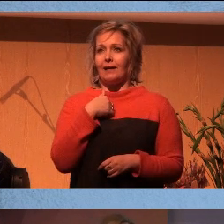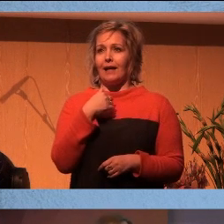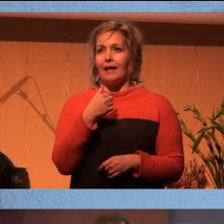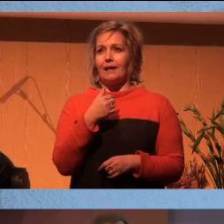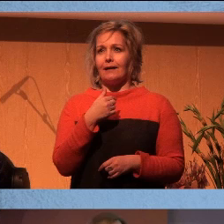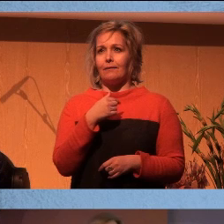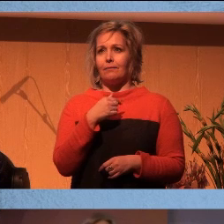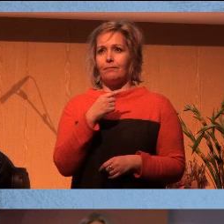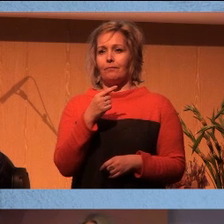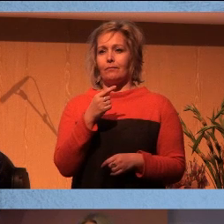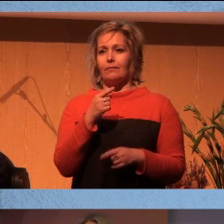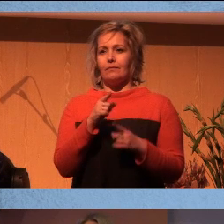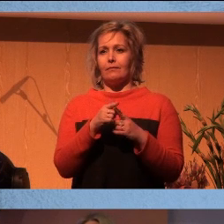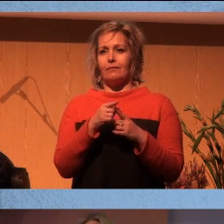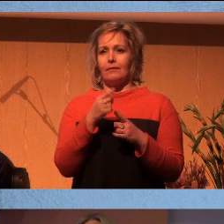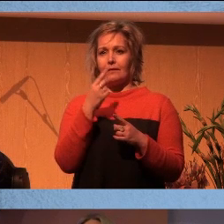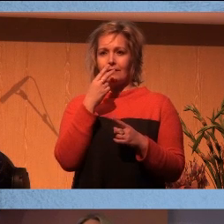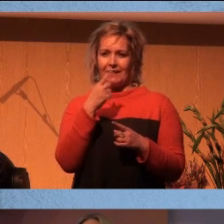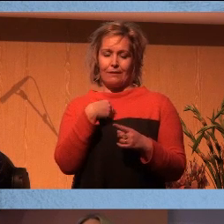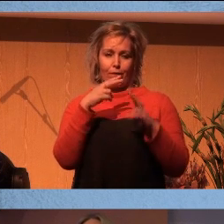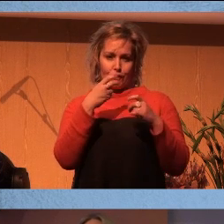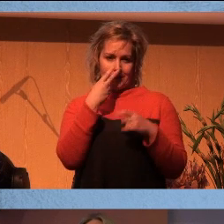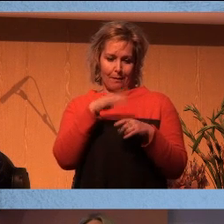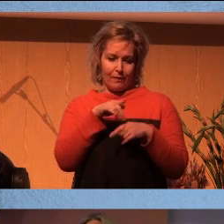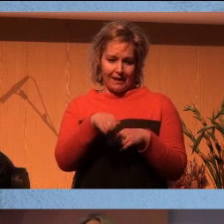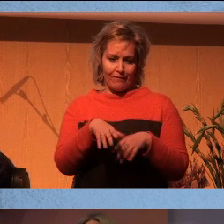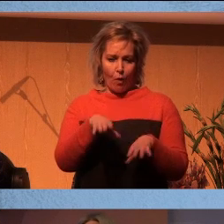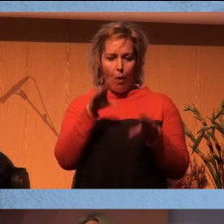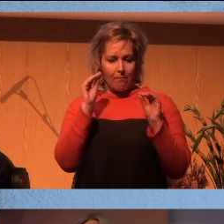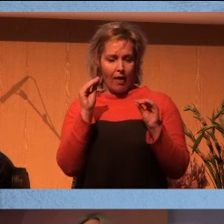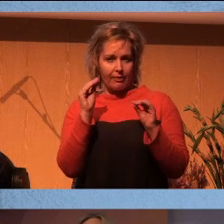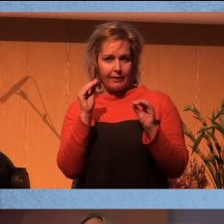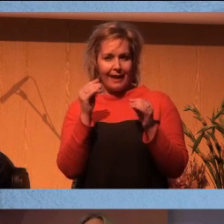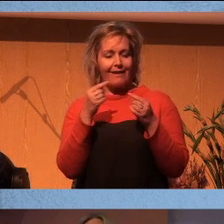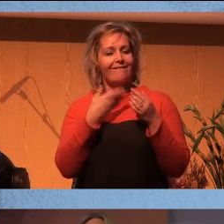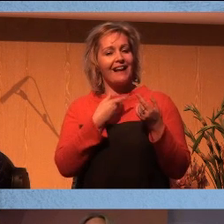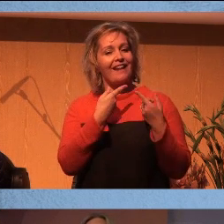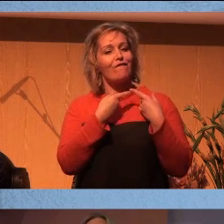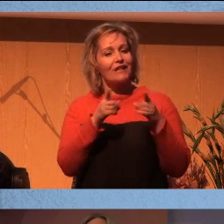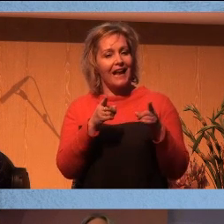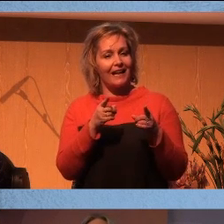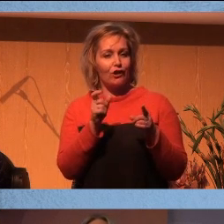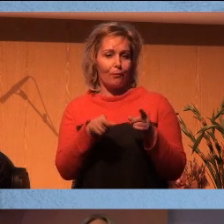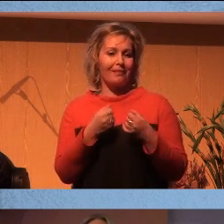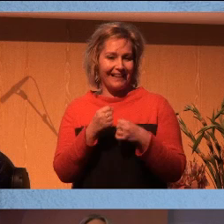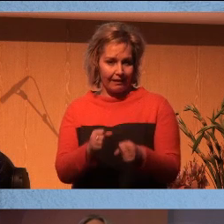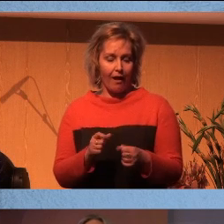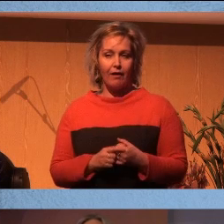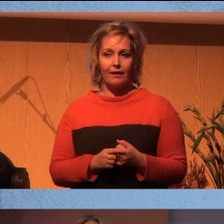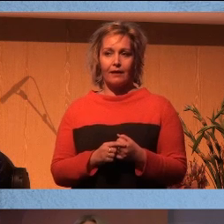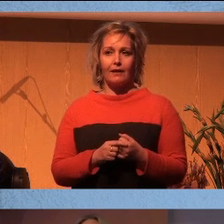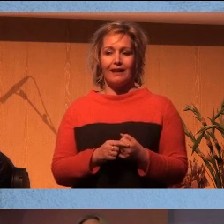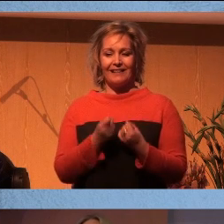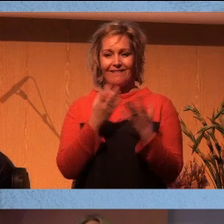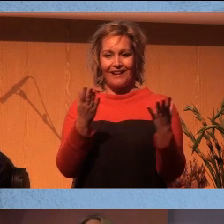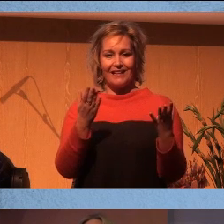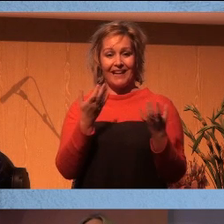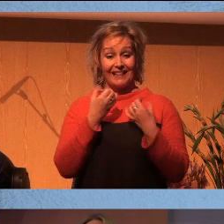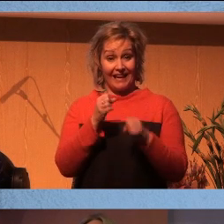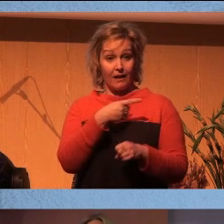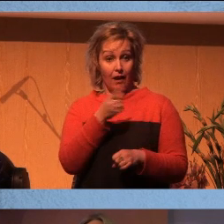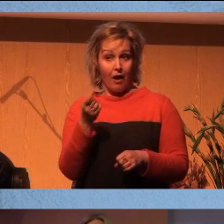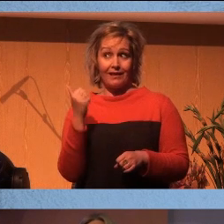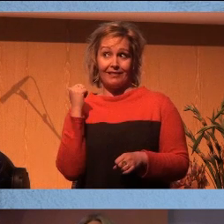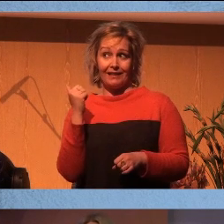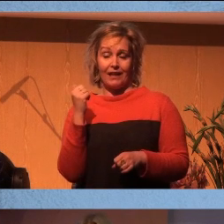Og igjen, det en rekke systematiske oversikter som ser på dette, og de omfatter ganske forskjellige typer tiltak. De fleste av de tiltakene her